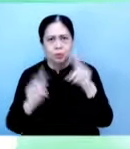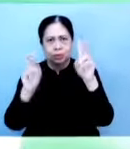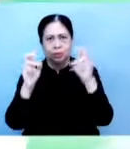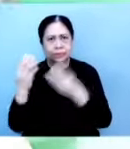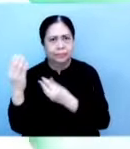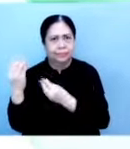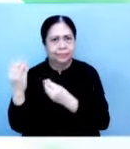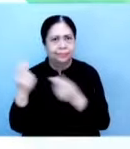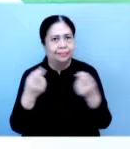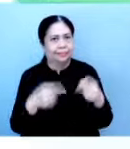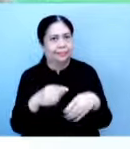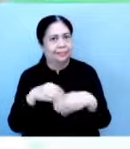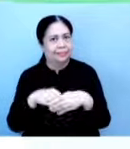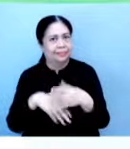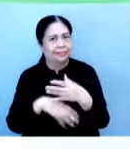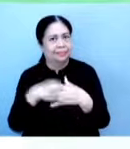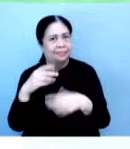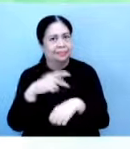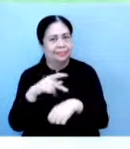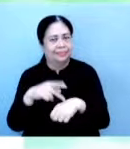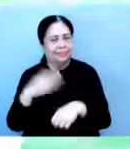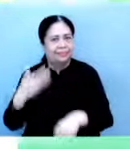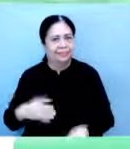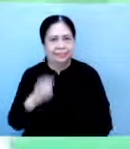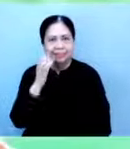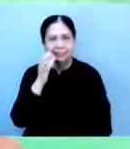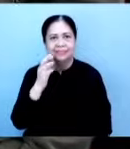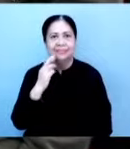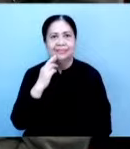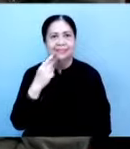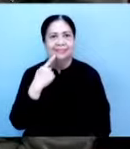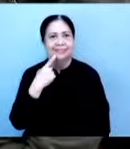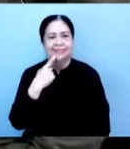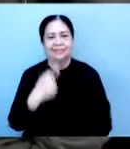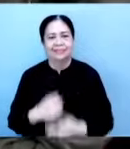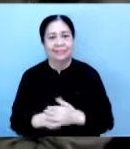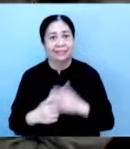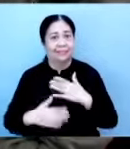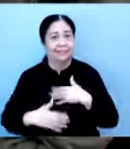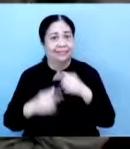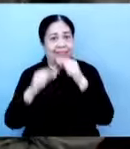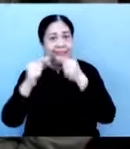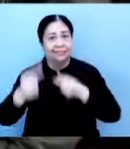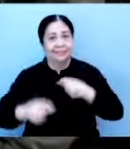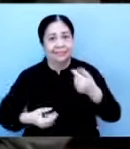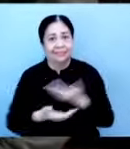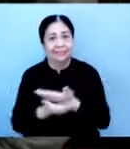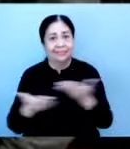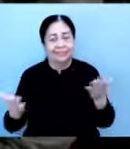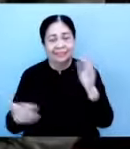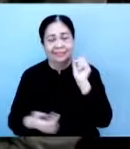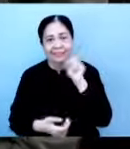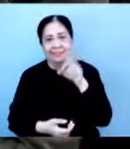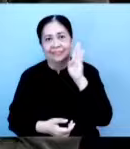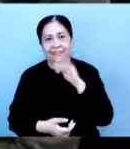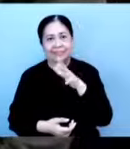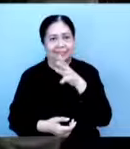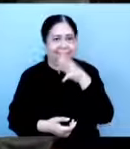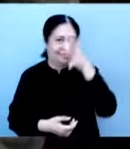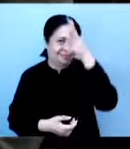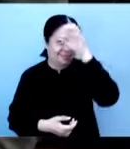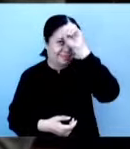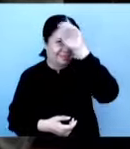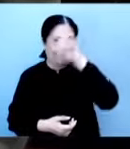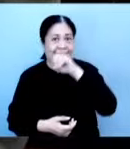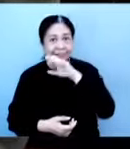pangyayari sa loob at labas ng bansa Ako po si chiky Roa puno kaya naman ang masi ang Bati namin sa inyo Mga ate kuya nanay tatay lolo at